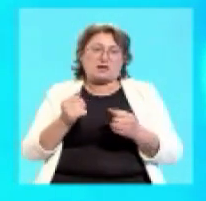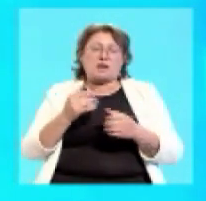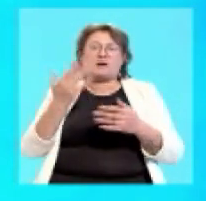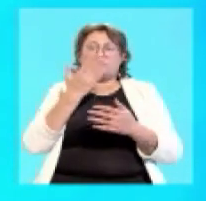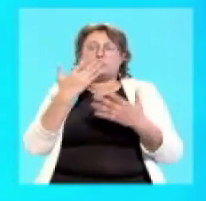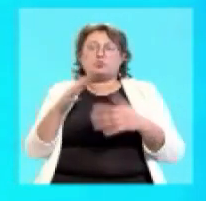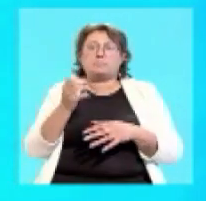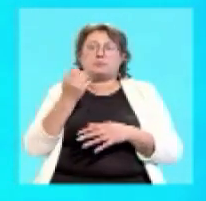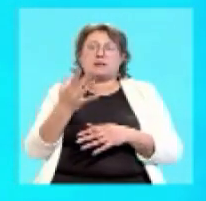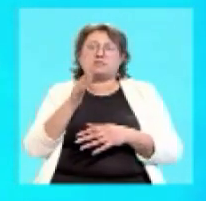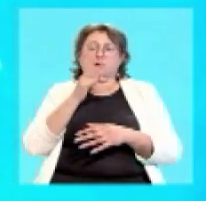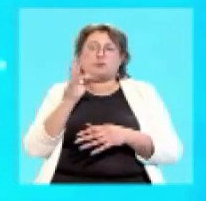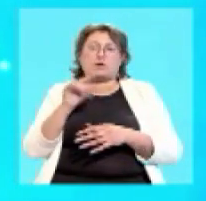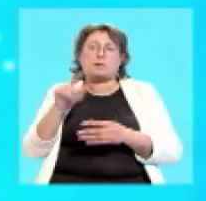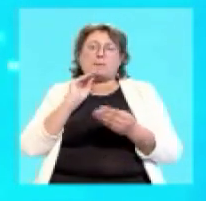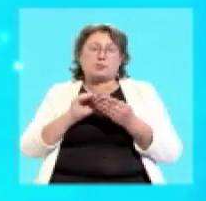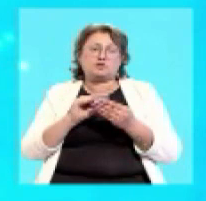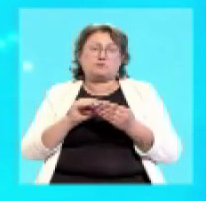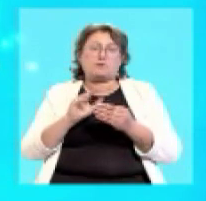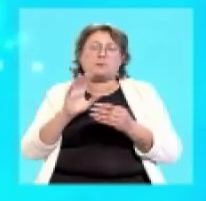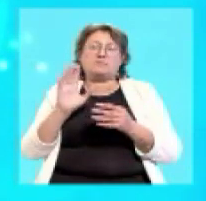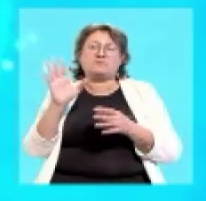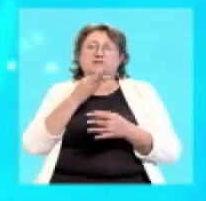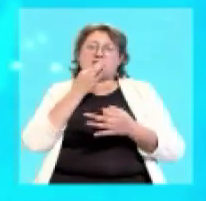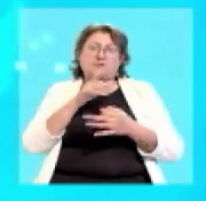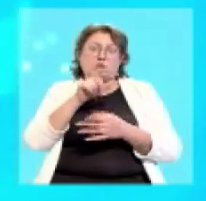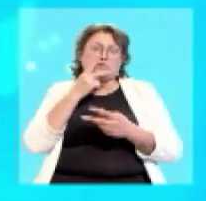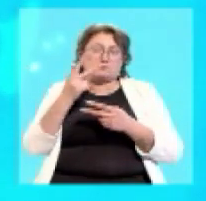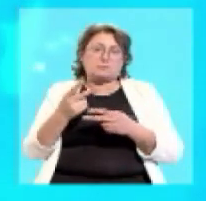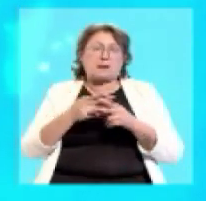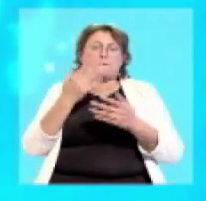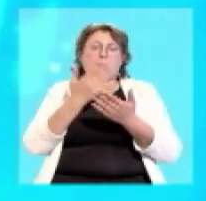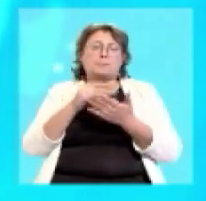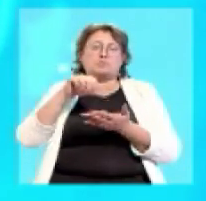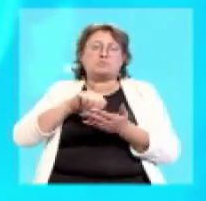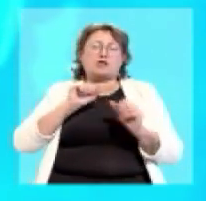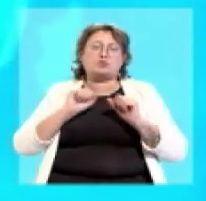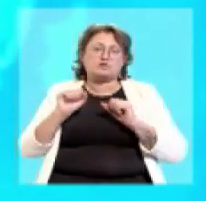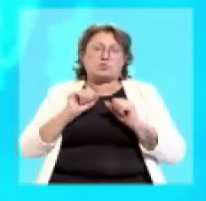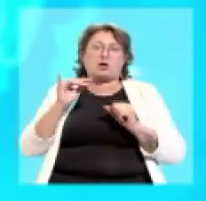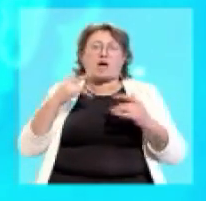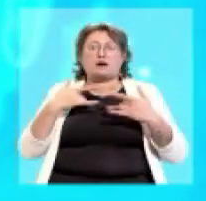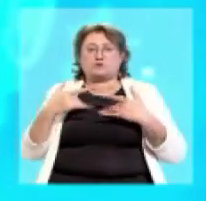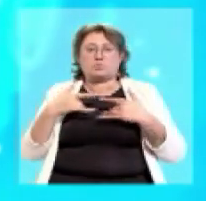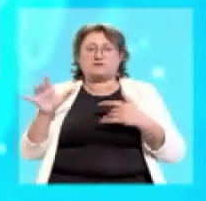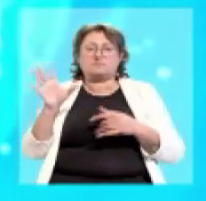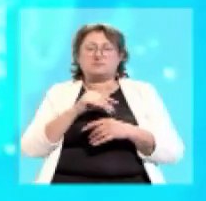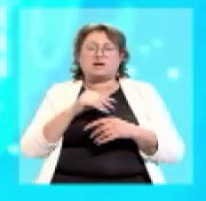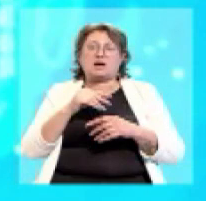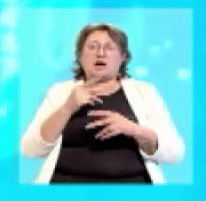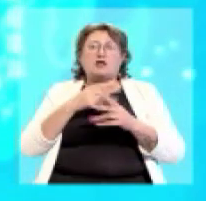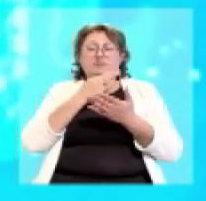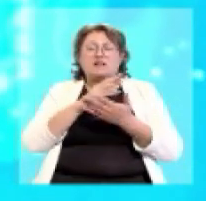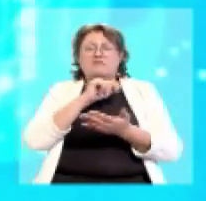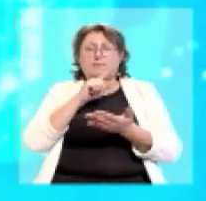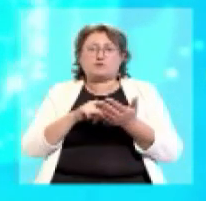Картине уже 15 лет, но она по-прежнему покоряет сердца людей. На показе присутствовали режиссер и актеры. Все они ответили на